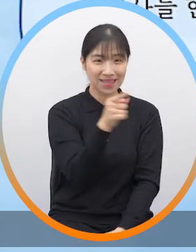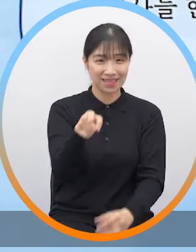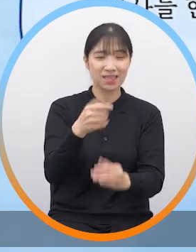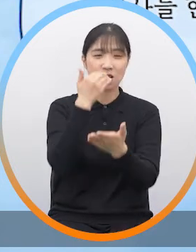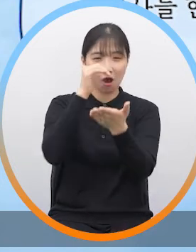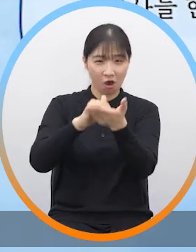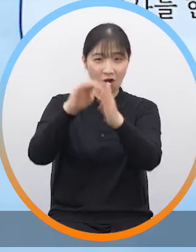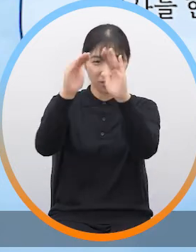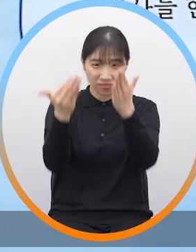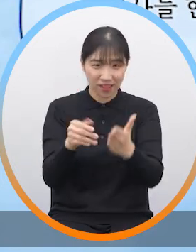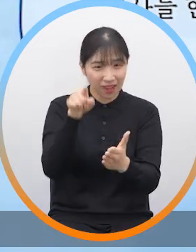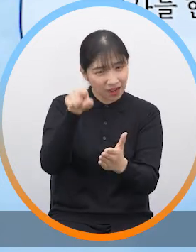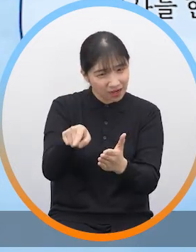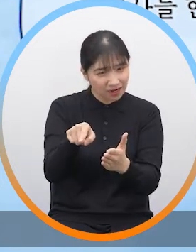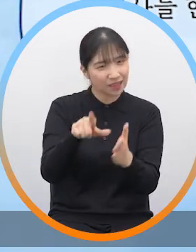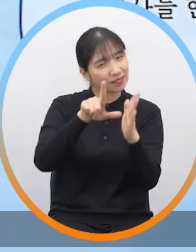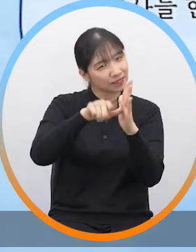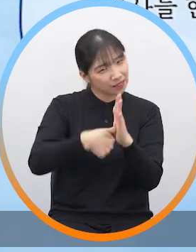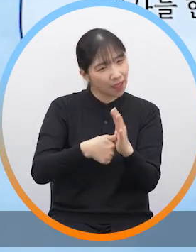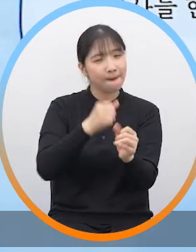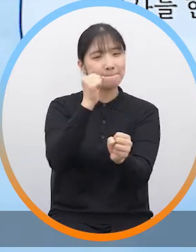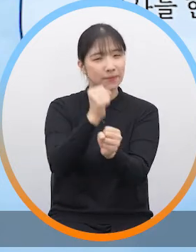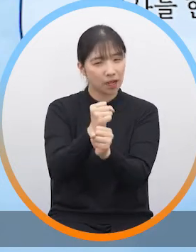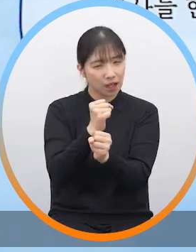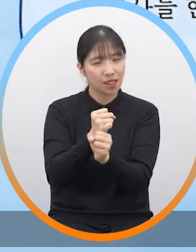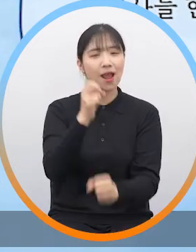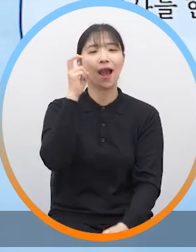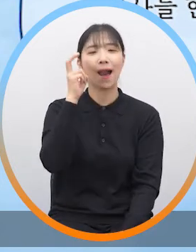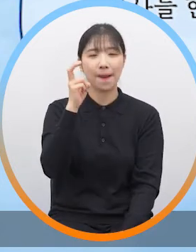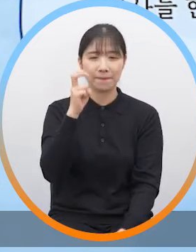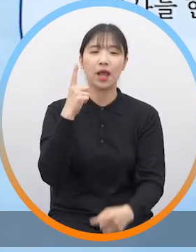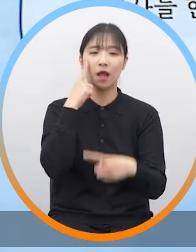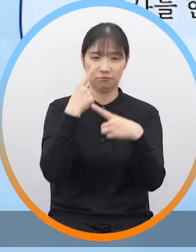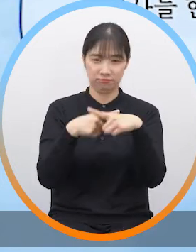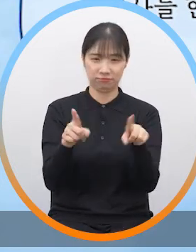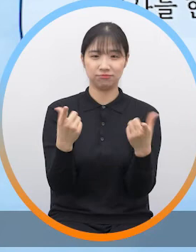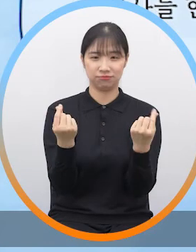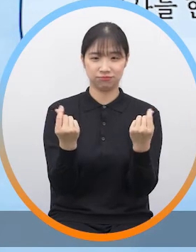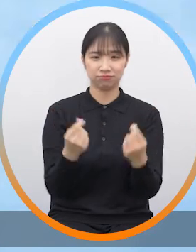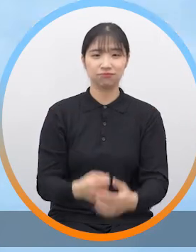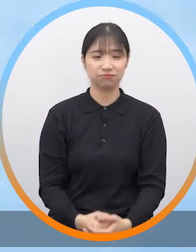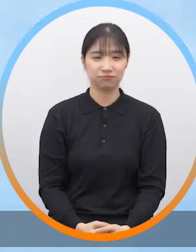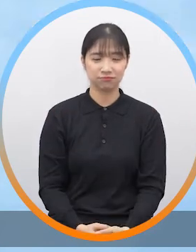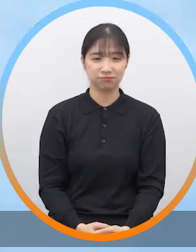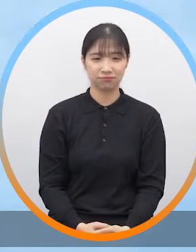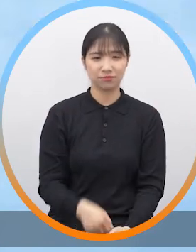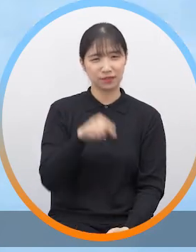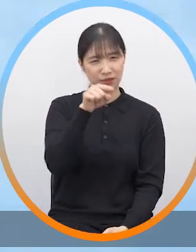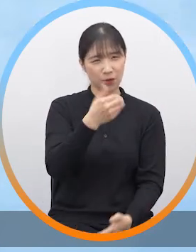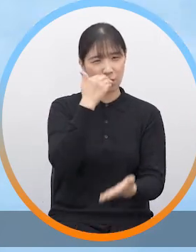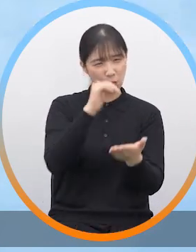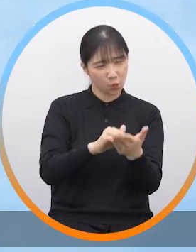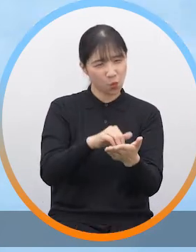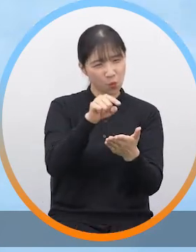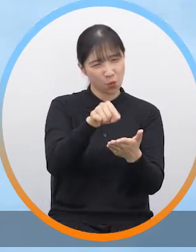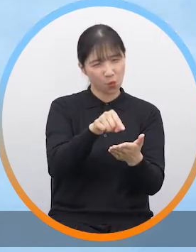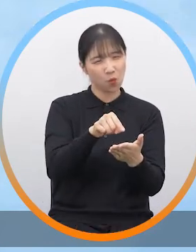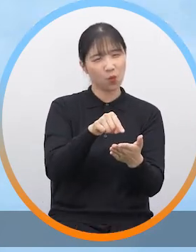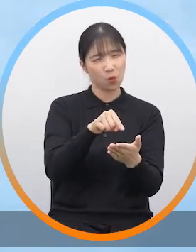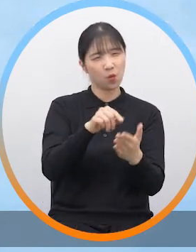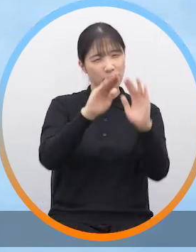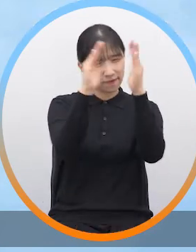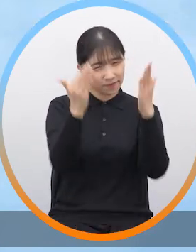왕인석상이라고 전해오는 이 상도 이때에 만들어졌을 것이다, 이렇게 추정을 해볼 수가 있습니다. 왕인석상의